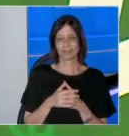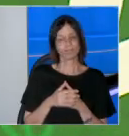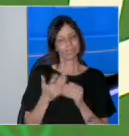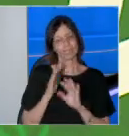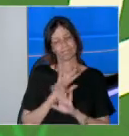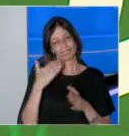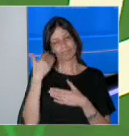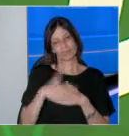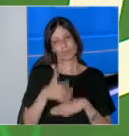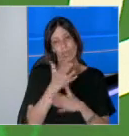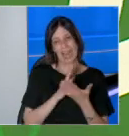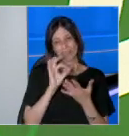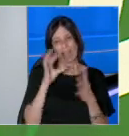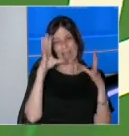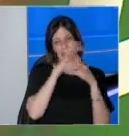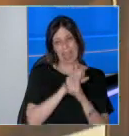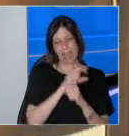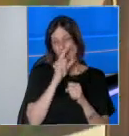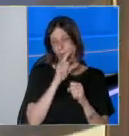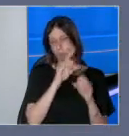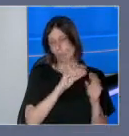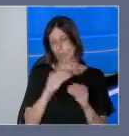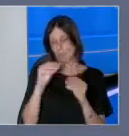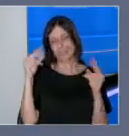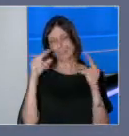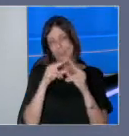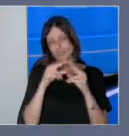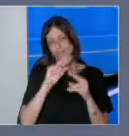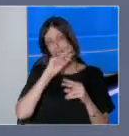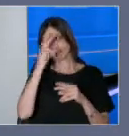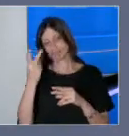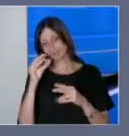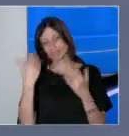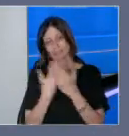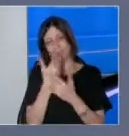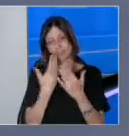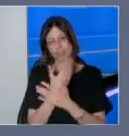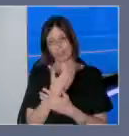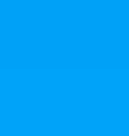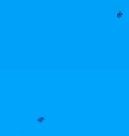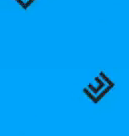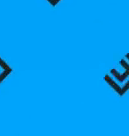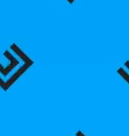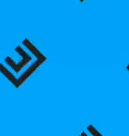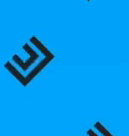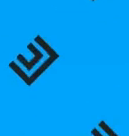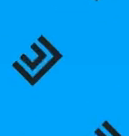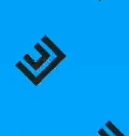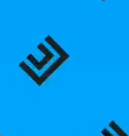זהו, אנחנו מסיימים את החלק הזה של הערב שלנו, לא הולכים לשום מקום, נפגשים מהעבר השני של כותרות מהדורת הערב, הנה.